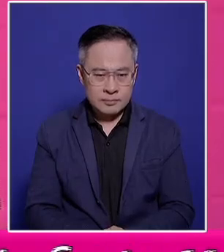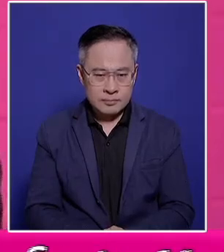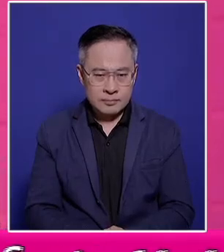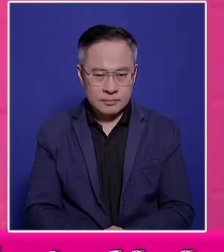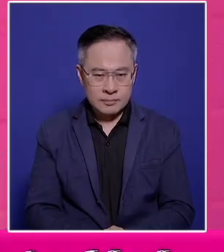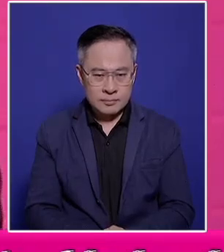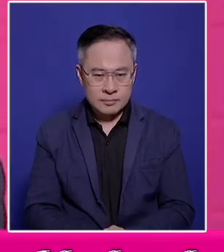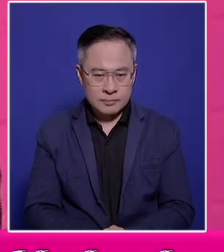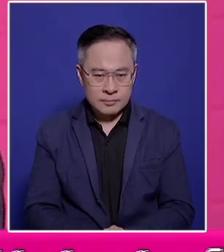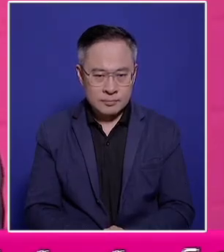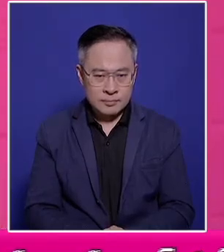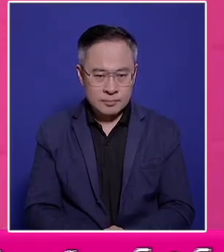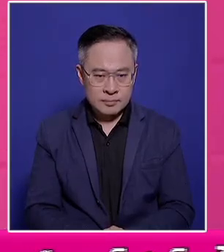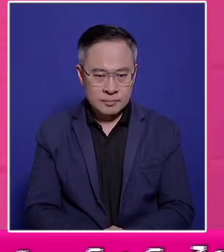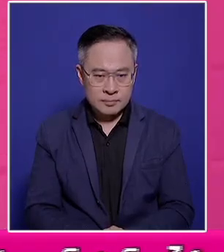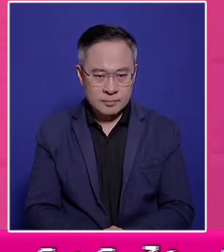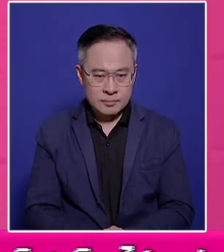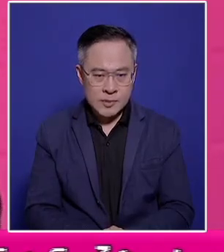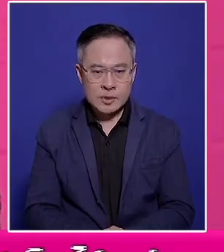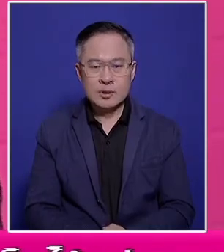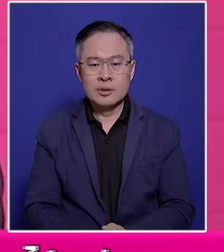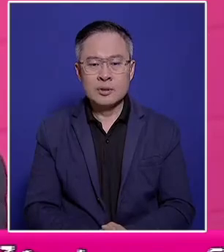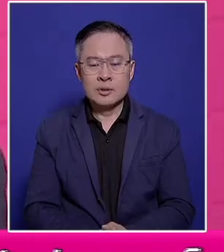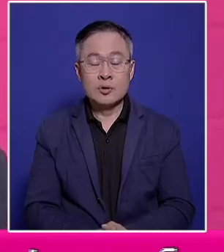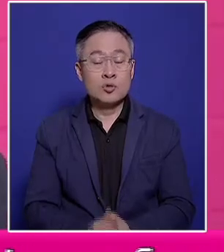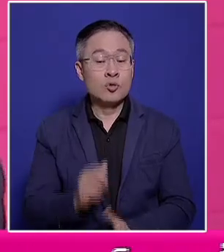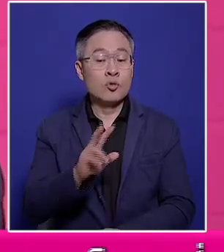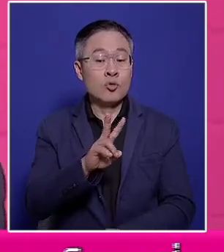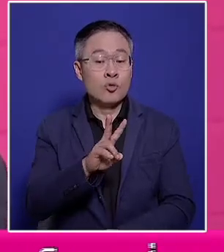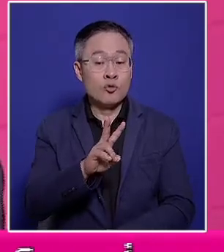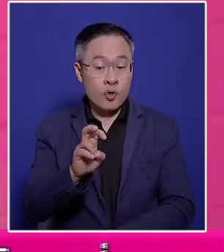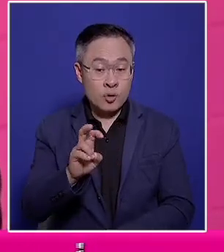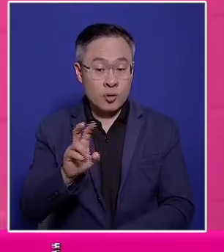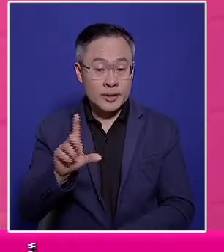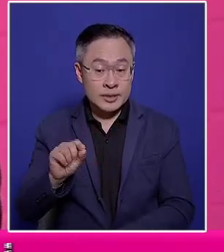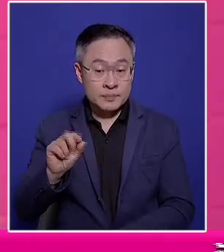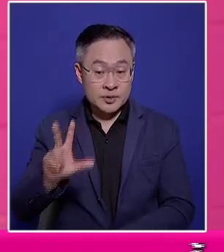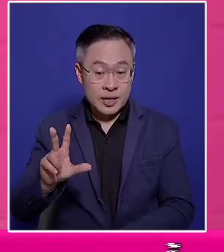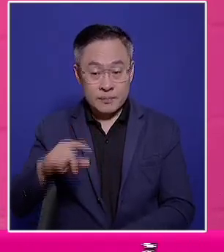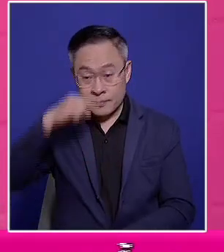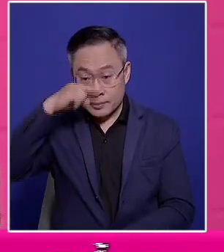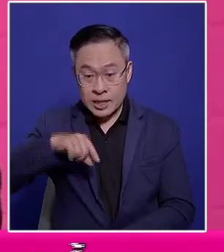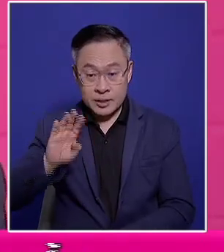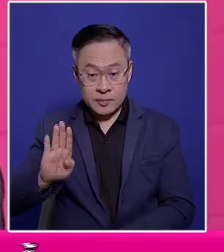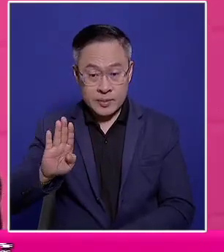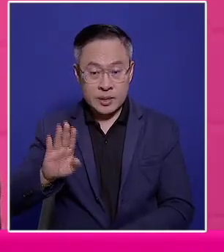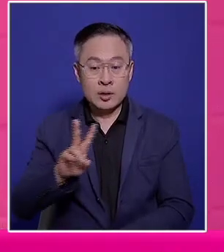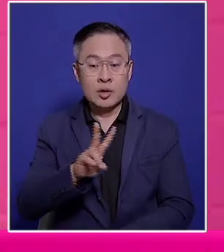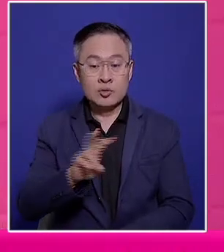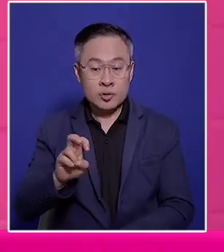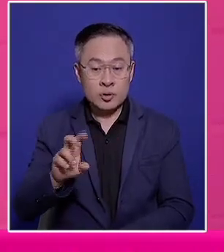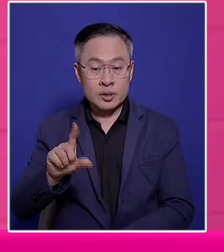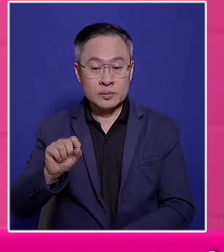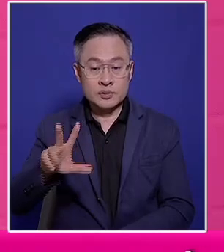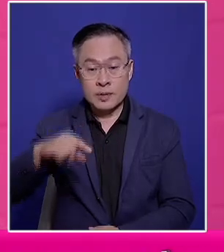ประธานกรรมการสุ่มตักลูกบอลได้งวดที่223หมวดอักษรบอใบไม้งวด